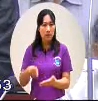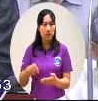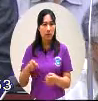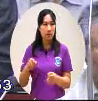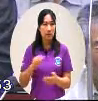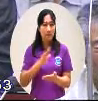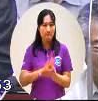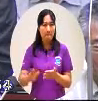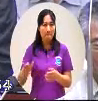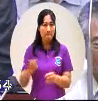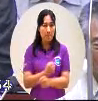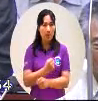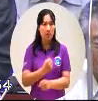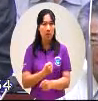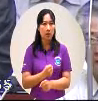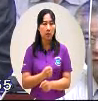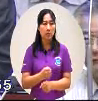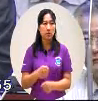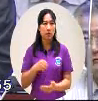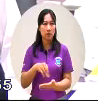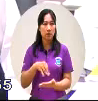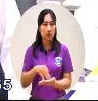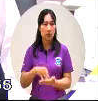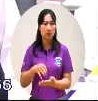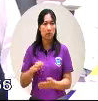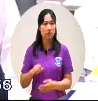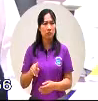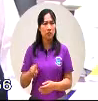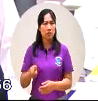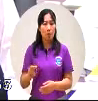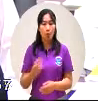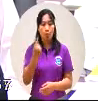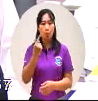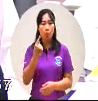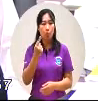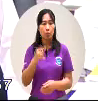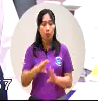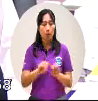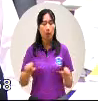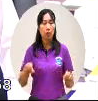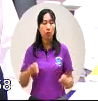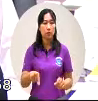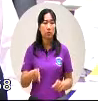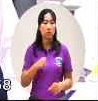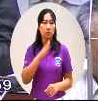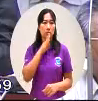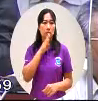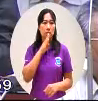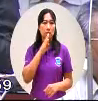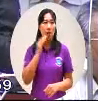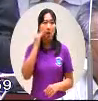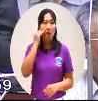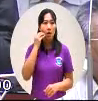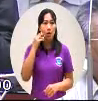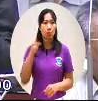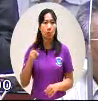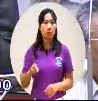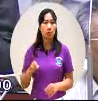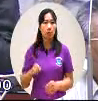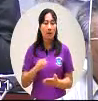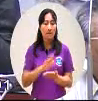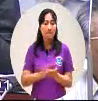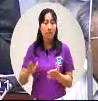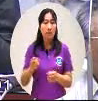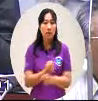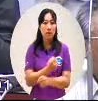他不想灭失啊，因为他唯一的土地是。 不灭失的话，只是说，那因为地震机